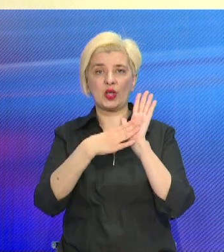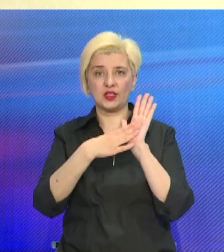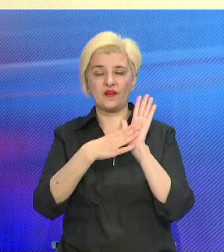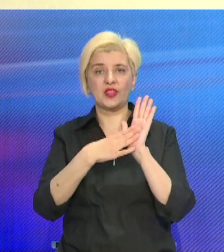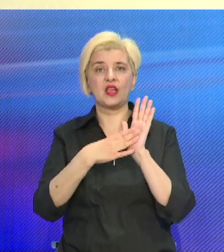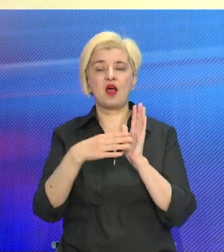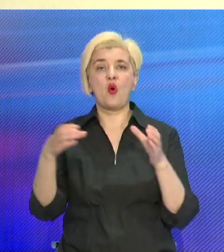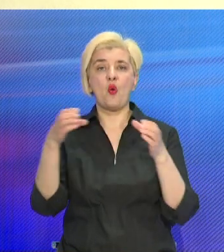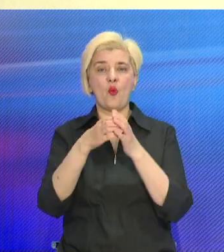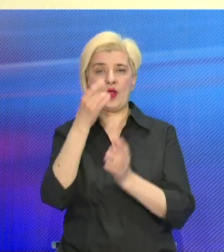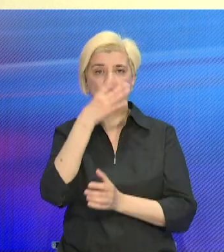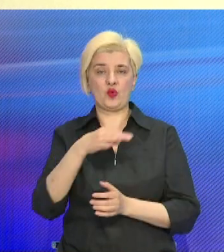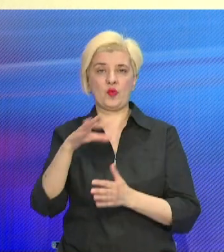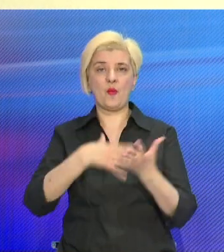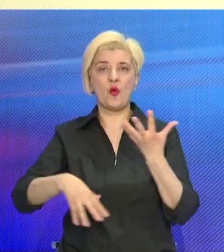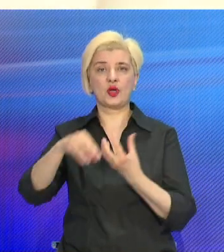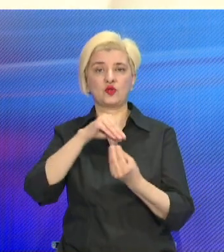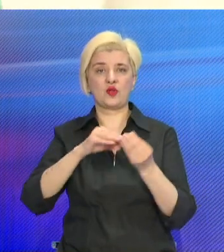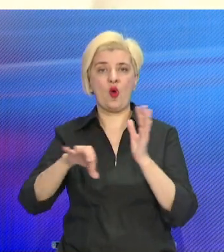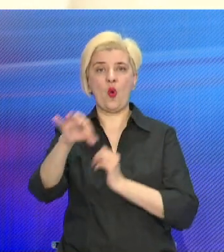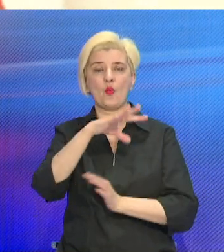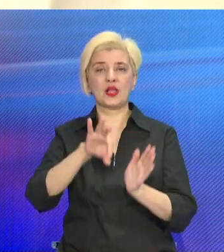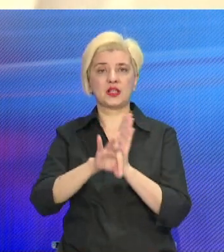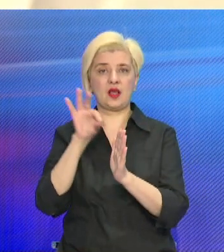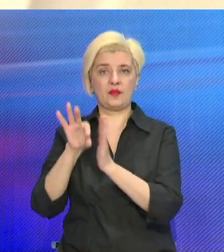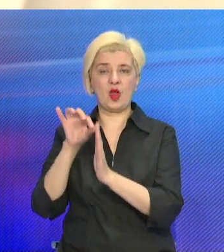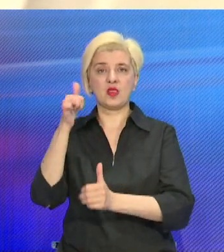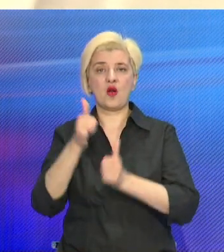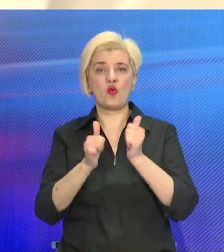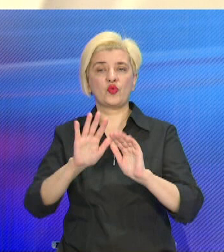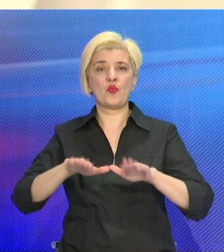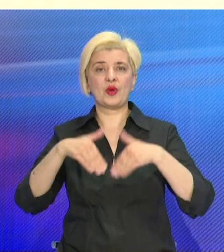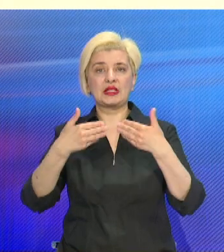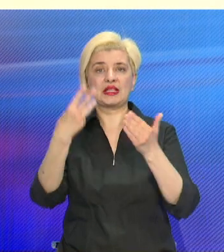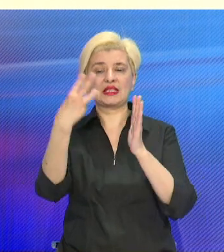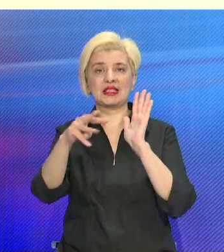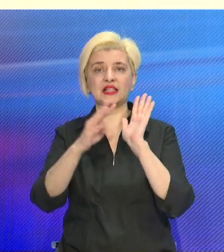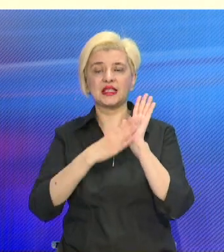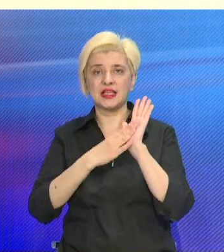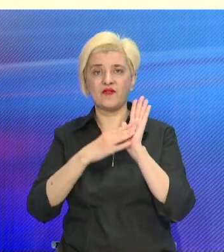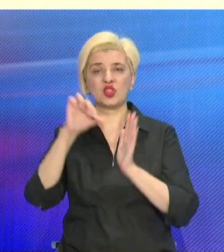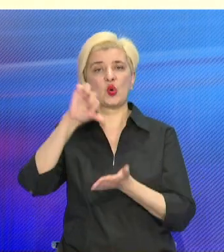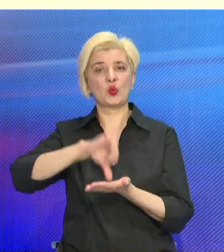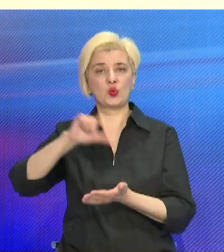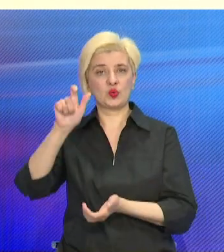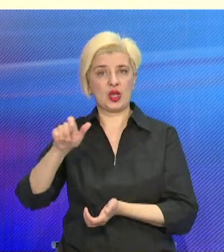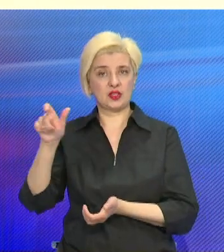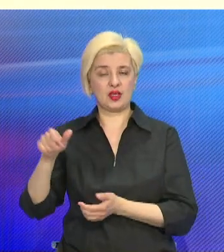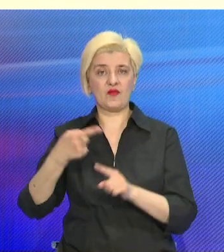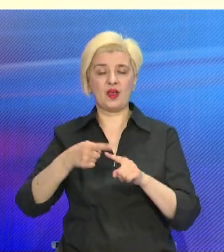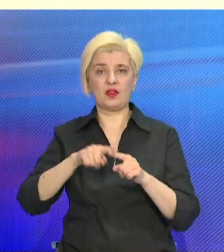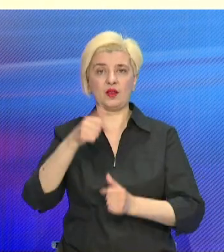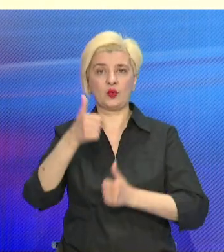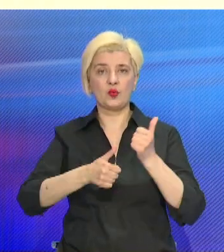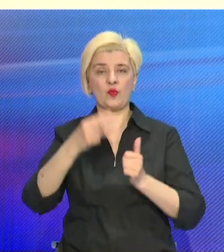Команда Гродненской области по результатам областных отборов на конкурс предоставила 39 участников на этот конкурс